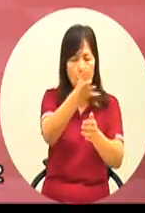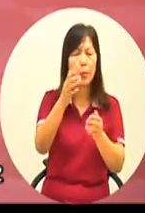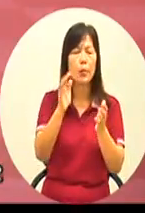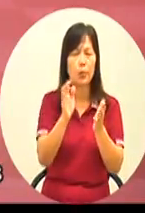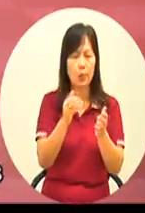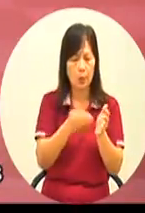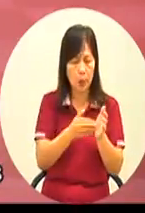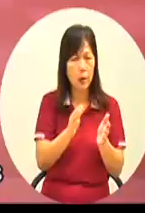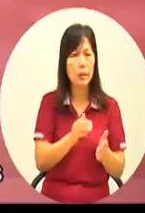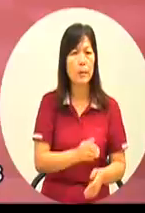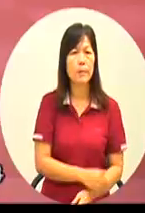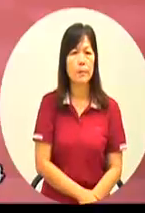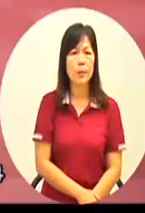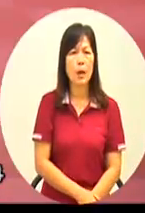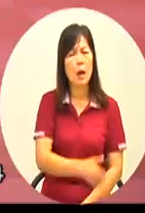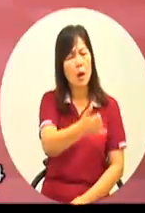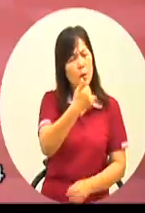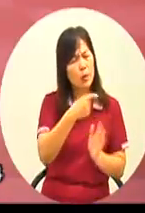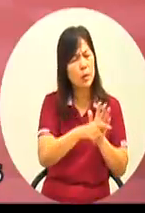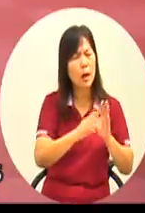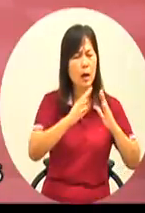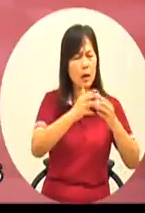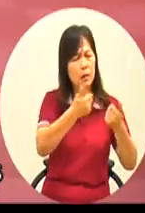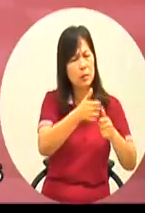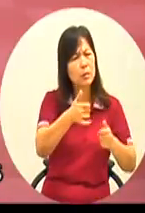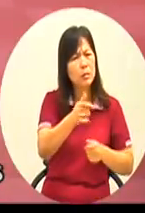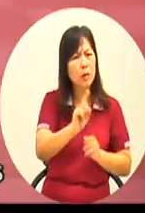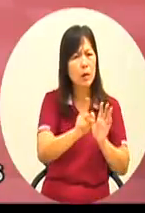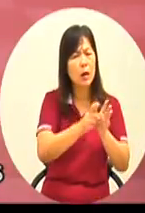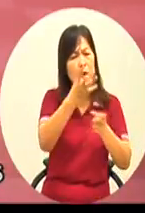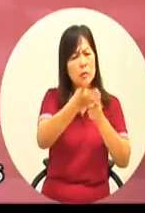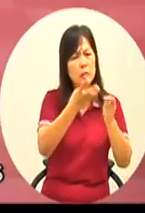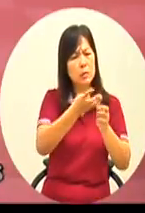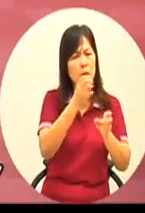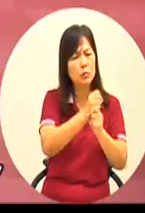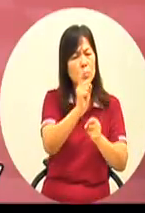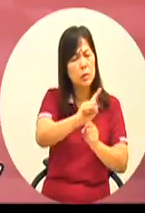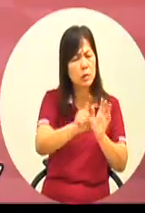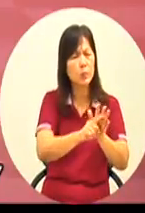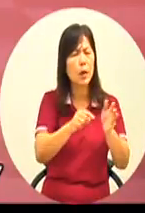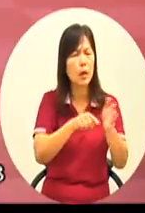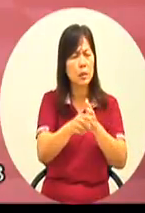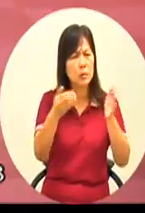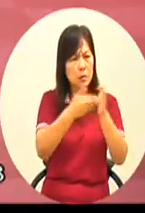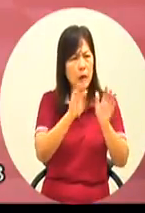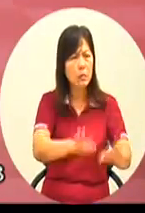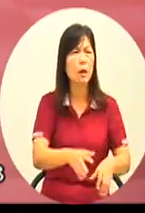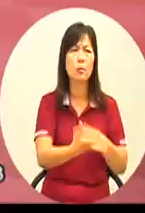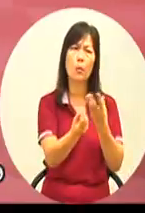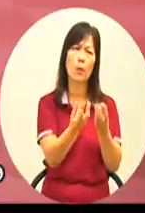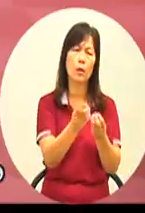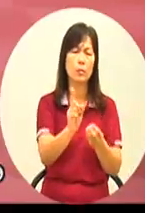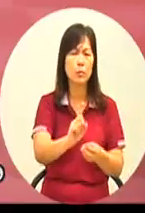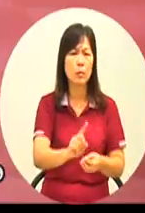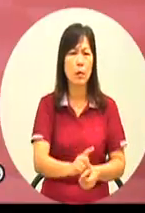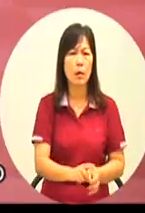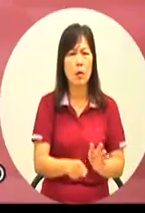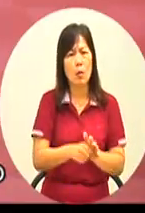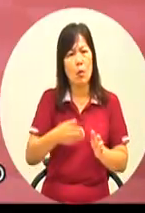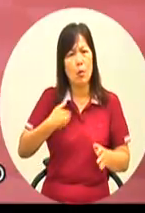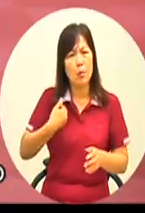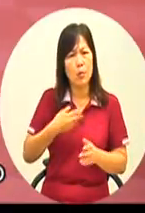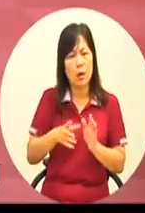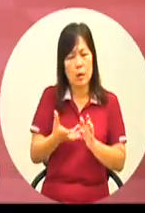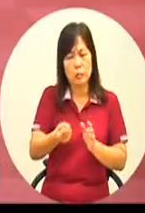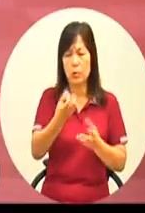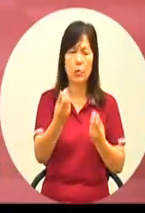好、哦、啊，所以他们都会问说：“哎，议员啊，你4年前做的到底是怎样？怎么都没有声音？”我就跟他讲说：“我没有公